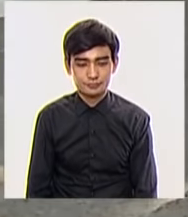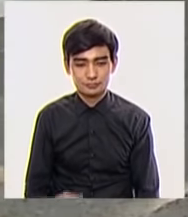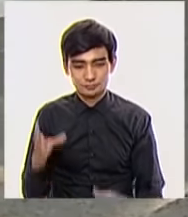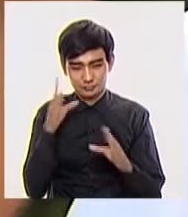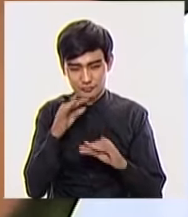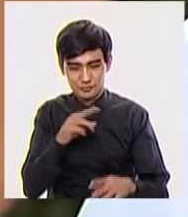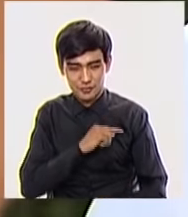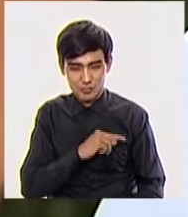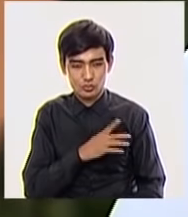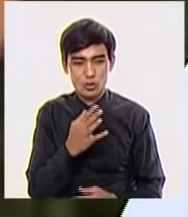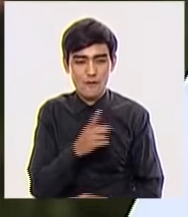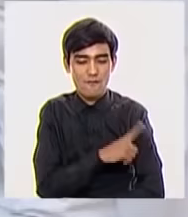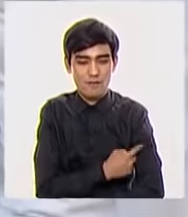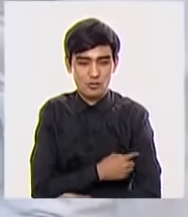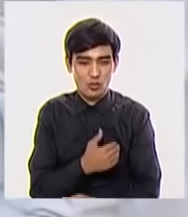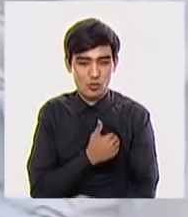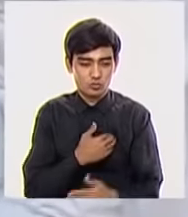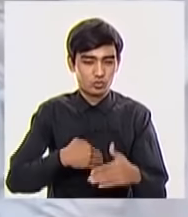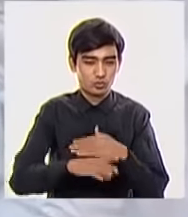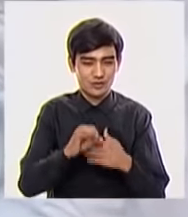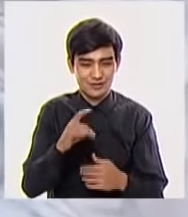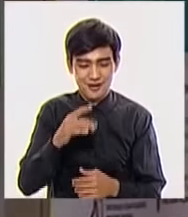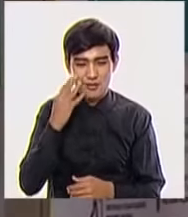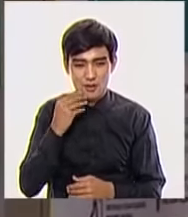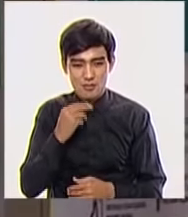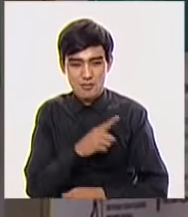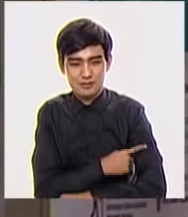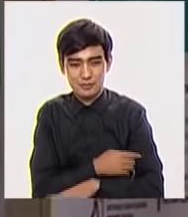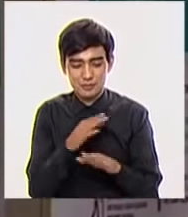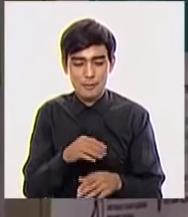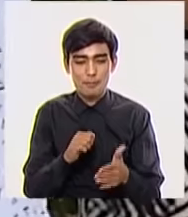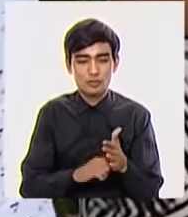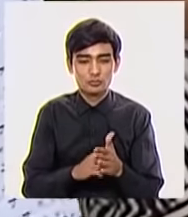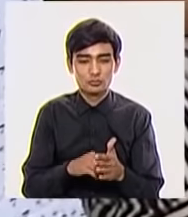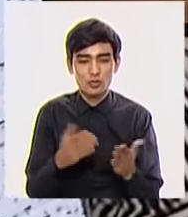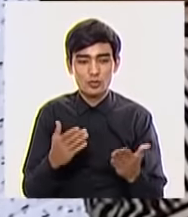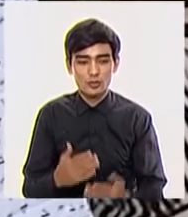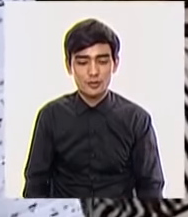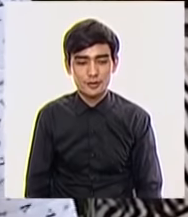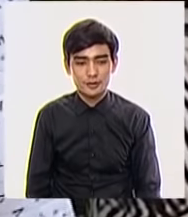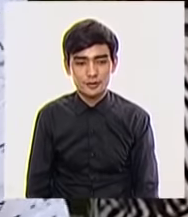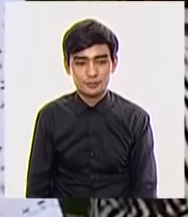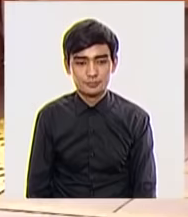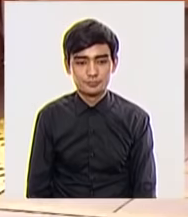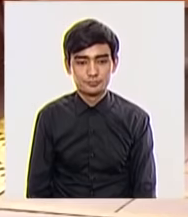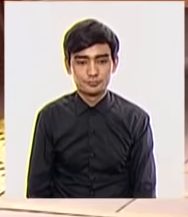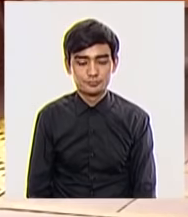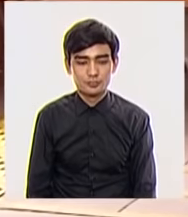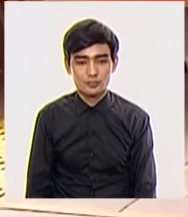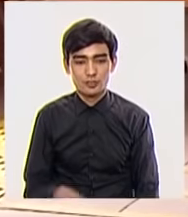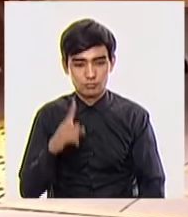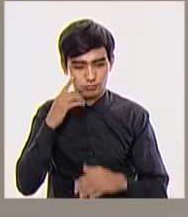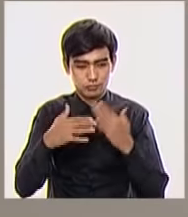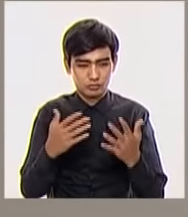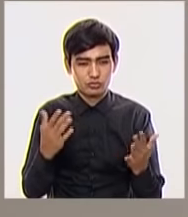Невозможно работать. Сколько врачей хотят уволиться из алматинской поликлиники? В чем причина? Нам это очень не нравится. Что за